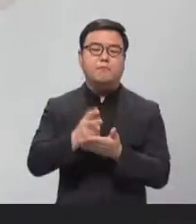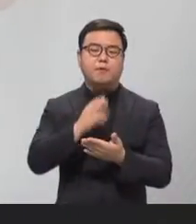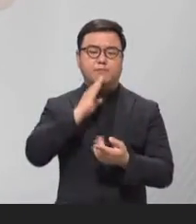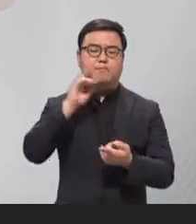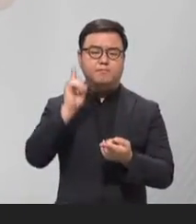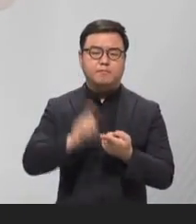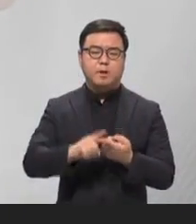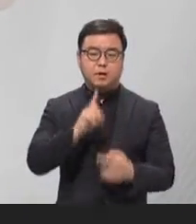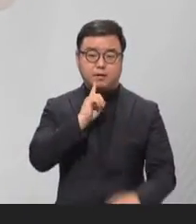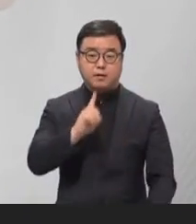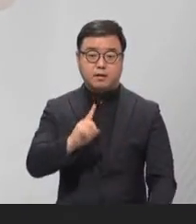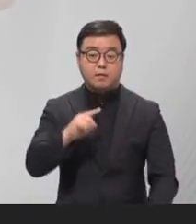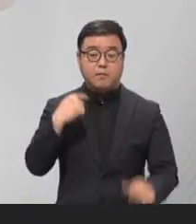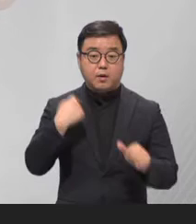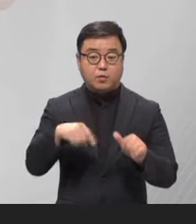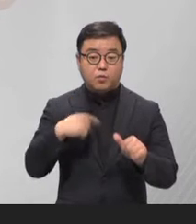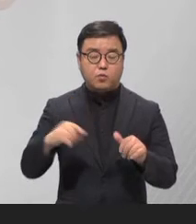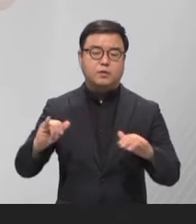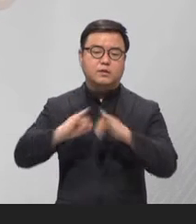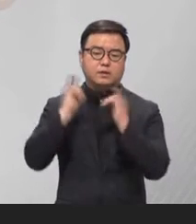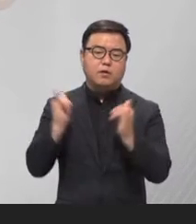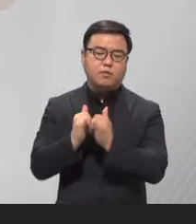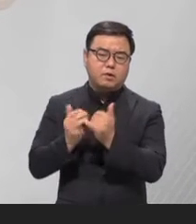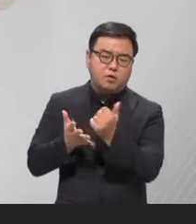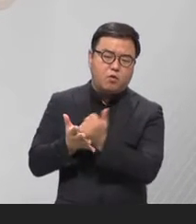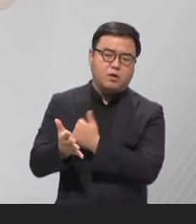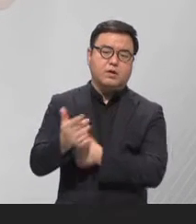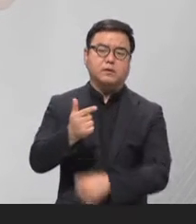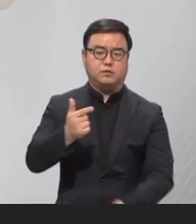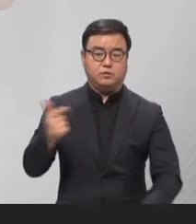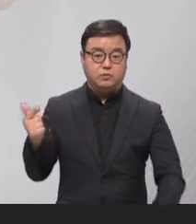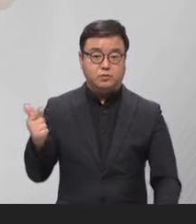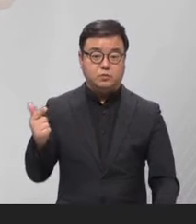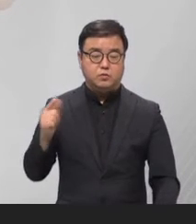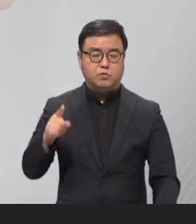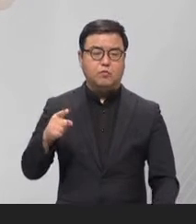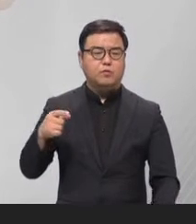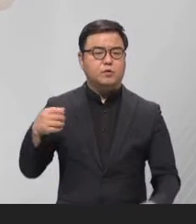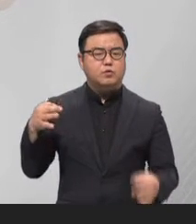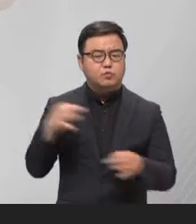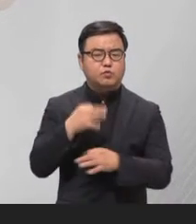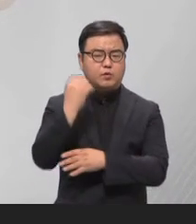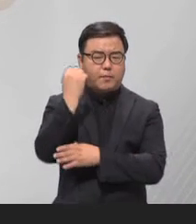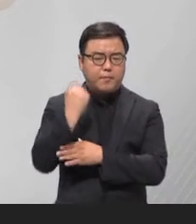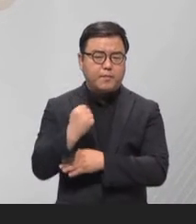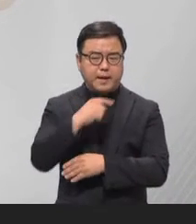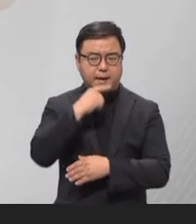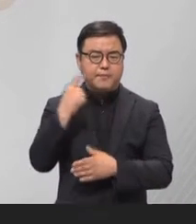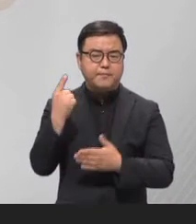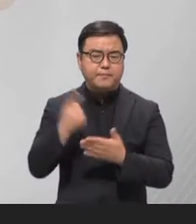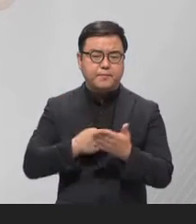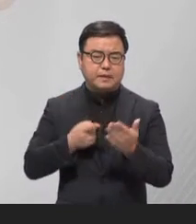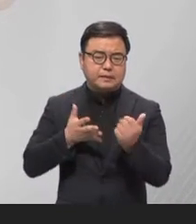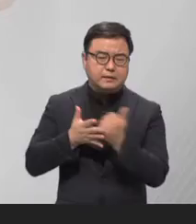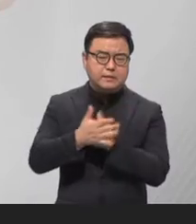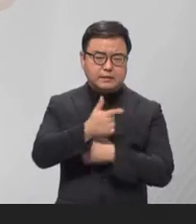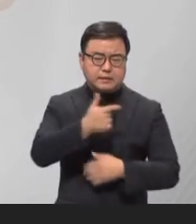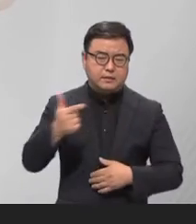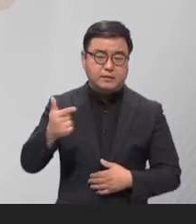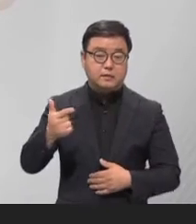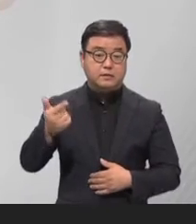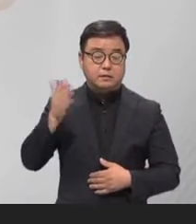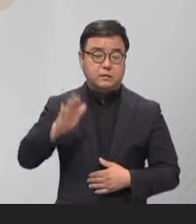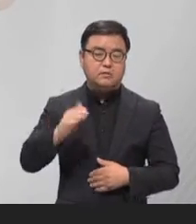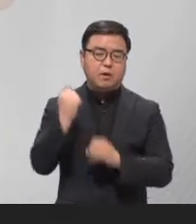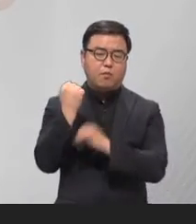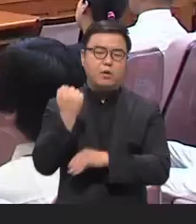교육이 사회에 미치는 영향력이 크고 교육 분야의 부패는 피해가 광범위하고 장기적인 반면 원상 회복은 매우 어렵다고